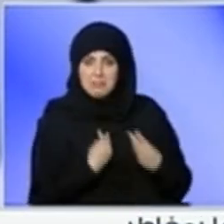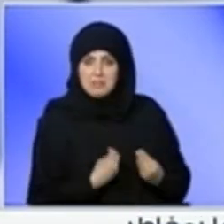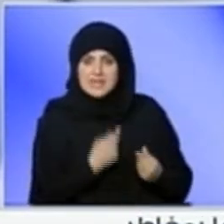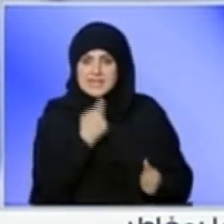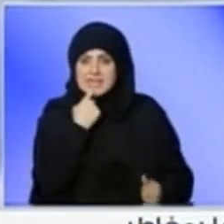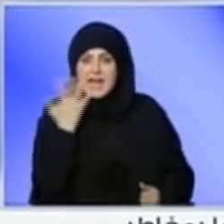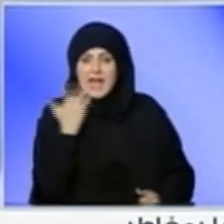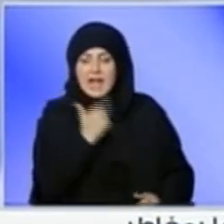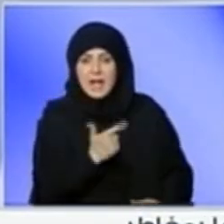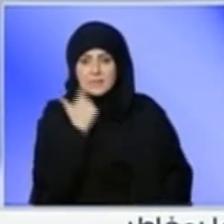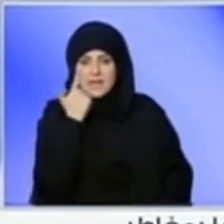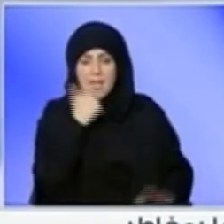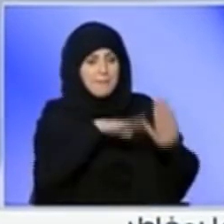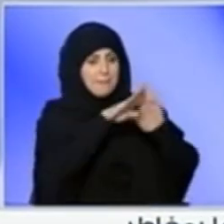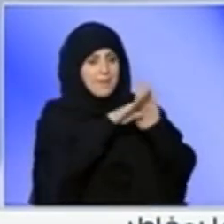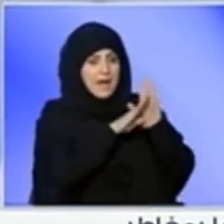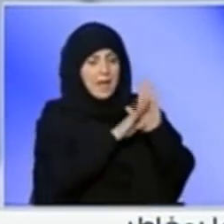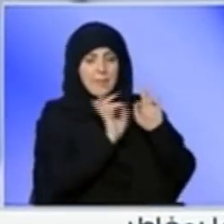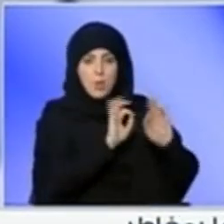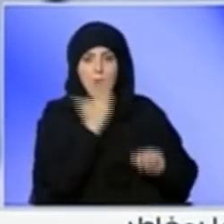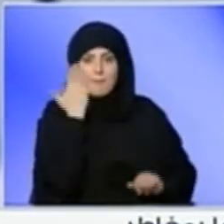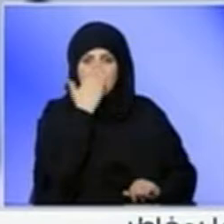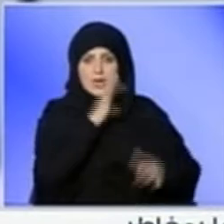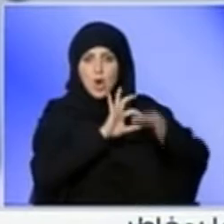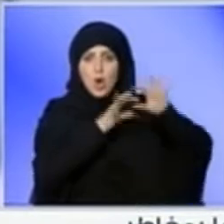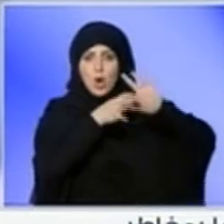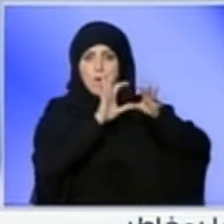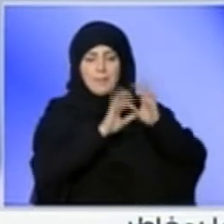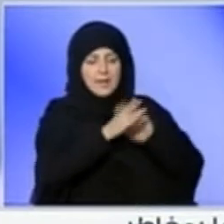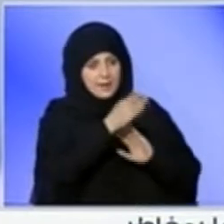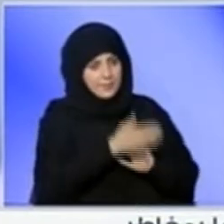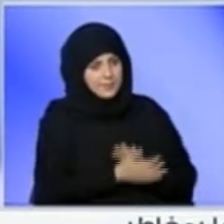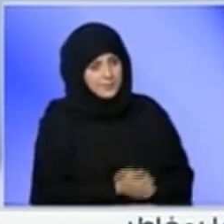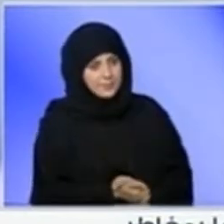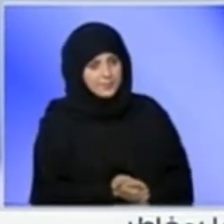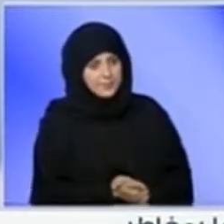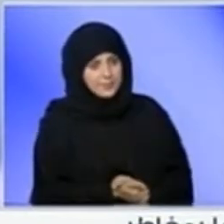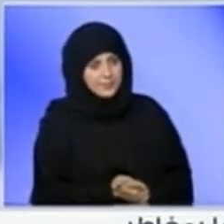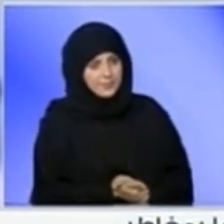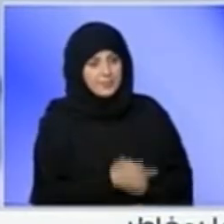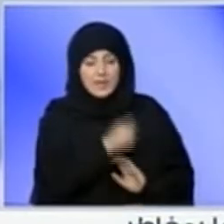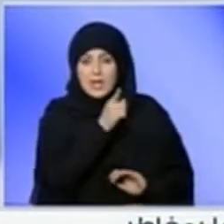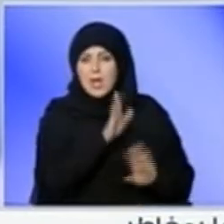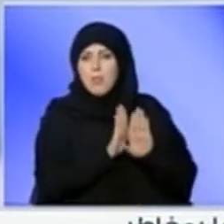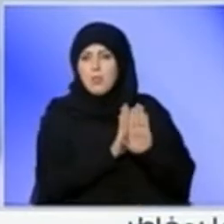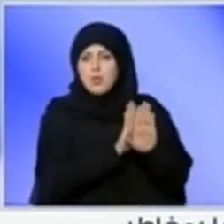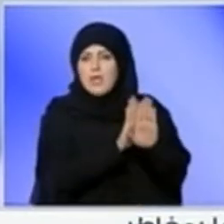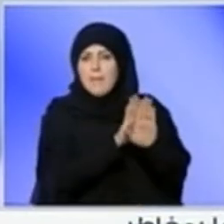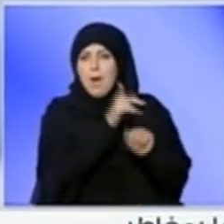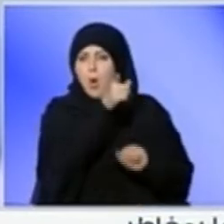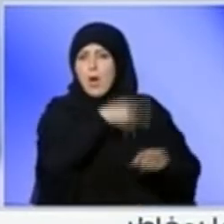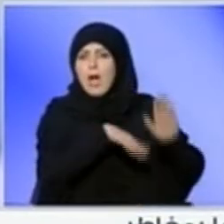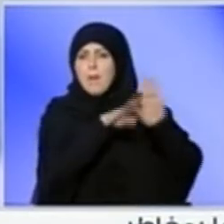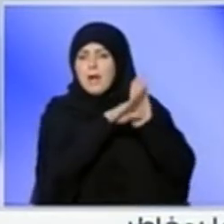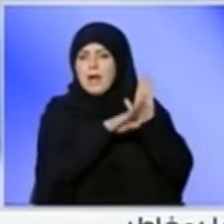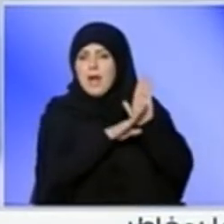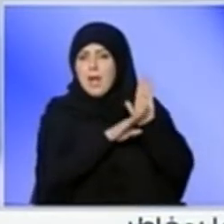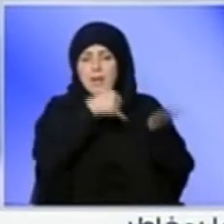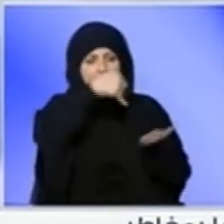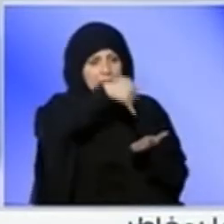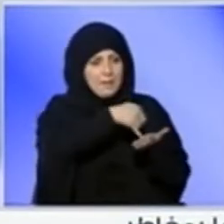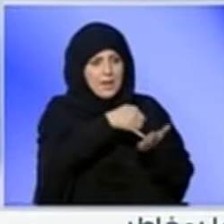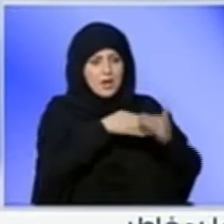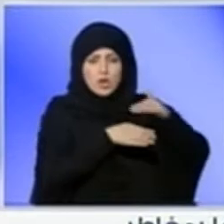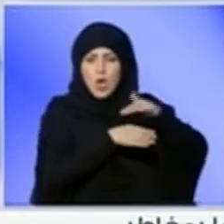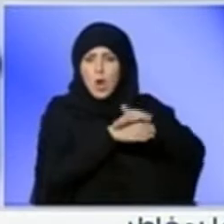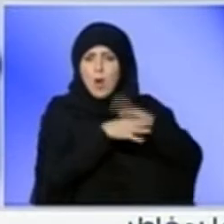السابعة من برنامجها الأولمبي المدرسي. فنعم، مساهمة البرنامج المركز في